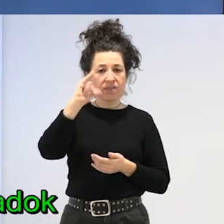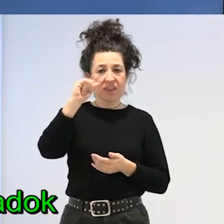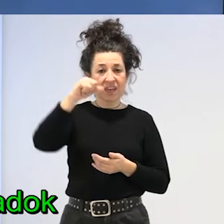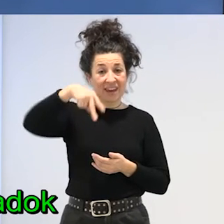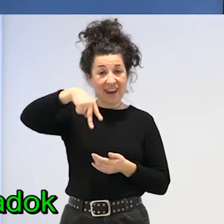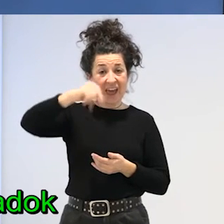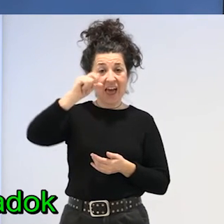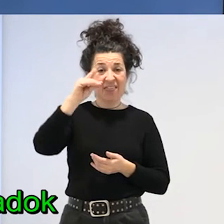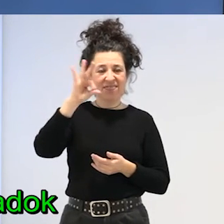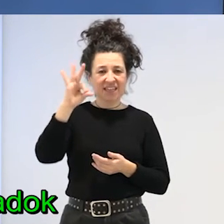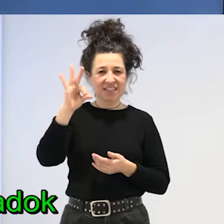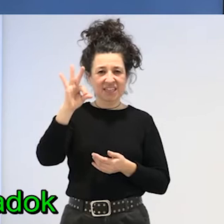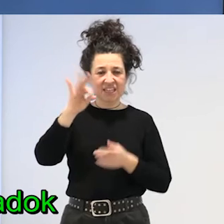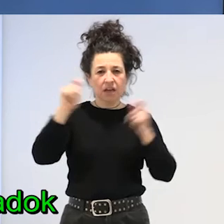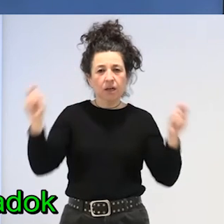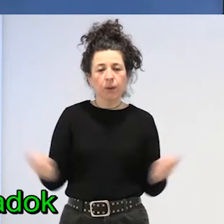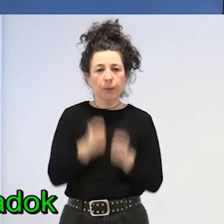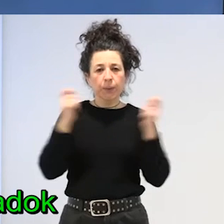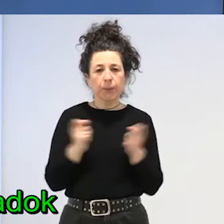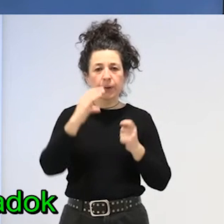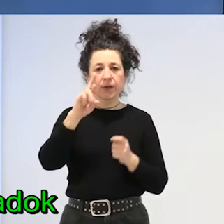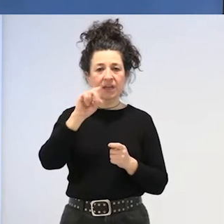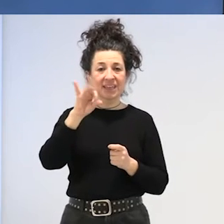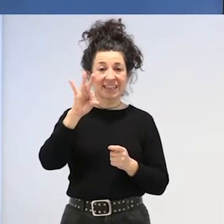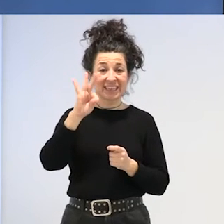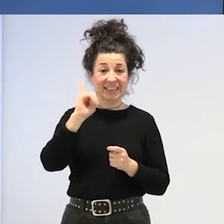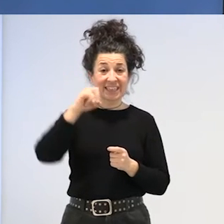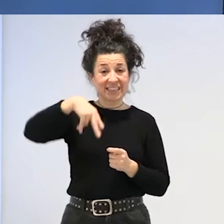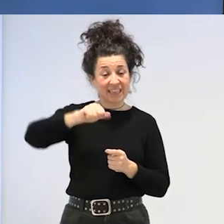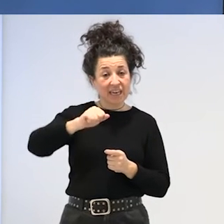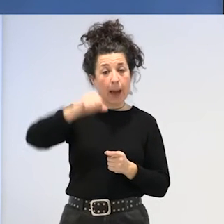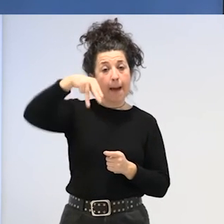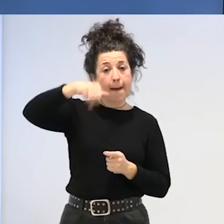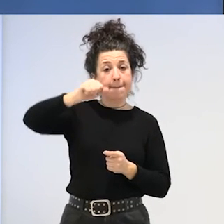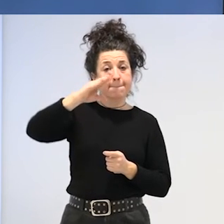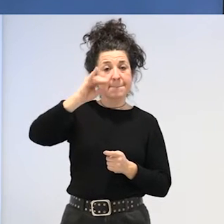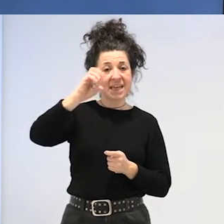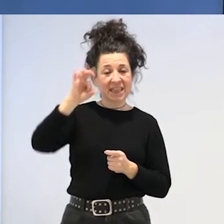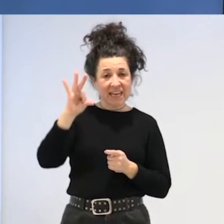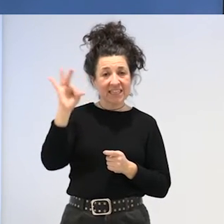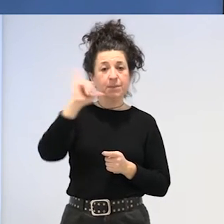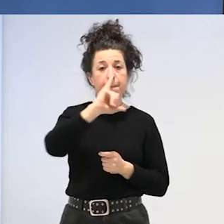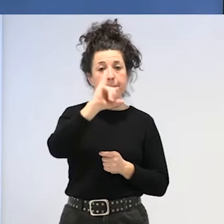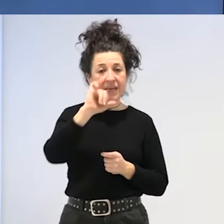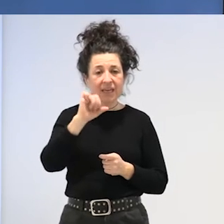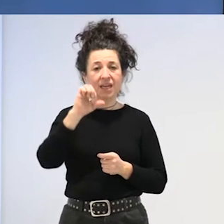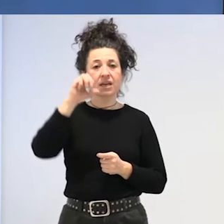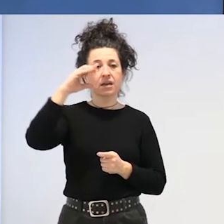Alucinadas argitaratu zuten Cristina Maciak eta Cristina Juradok 2014an eta